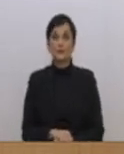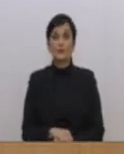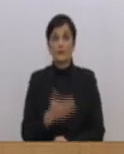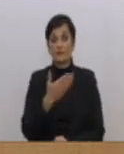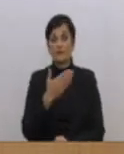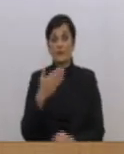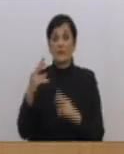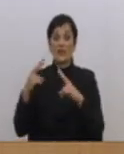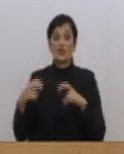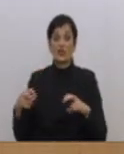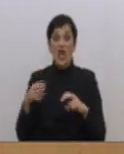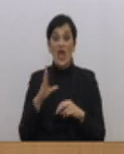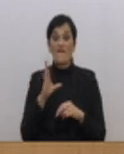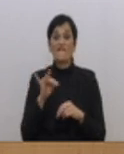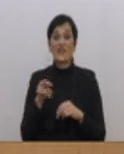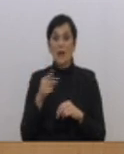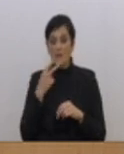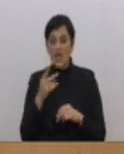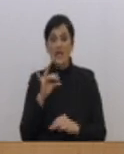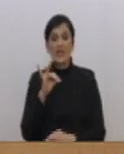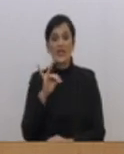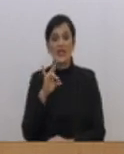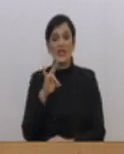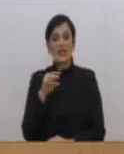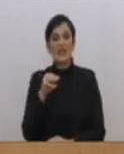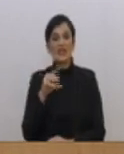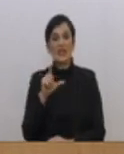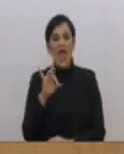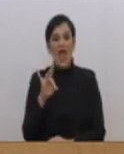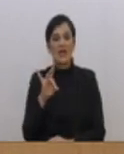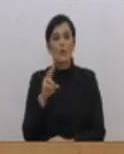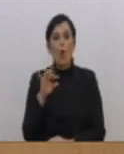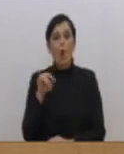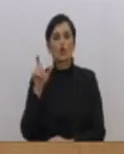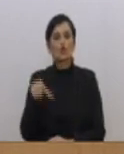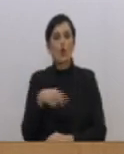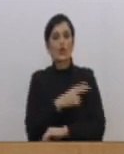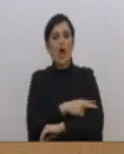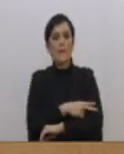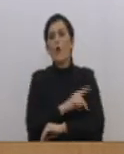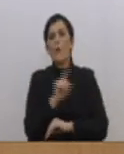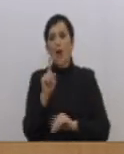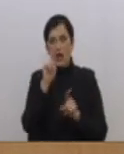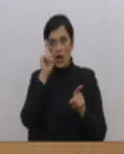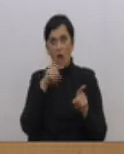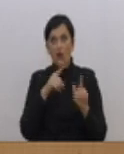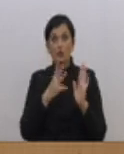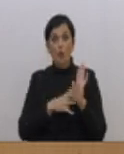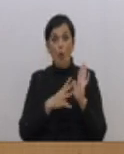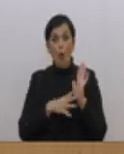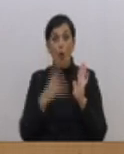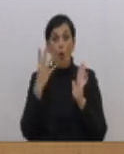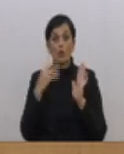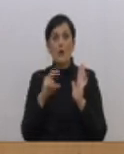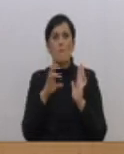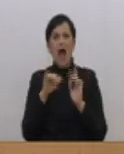ჩაიხედავთ იმაში ვიკიპედიაში და მოიგო ინტერმა მაურინიოს ასე ვთქვათ თამადობით. მაგრამ იცით, რომ 90 წუთი უტევდა